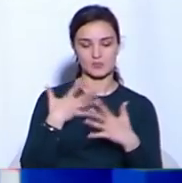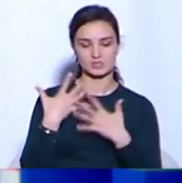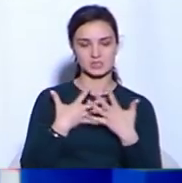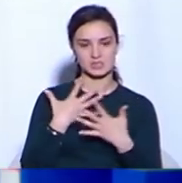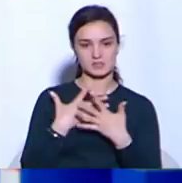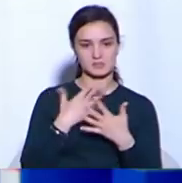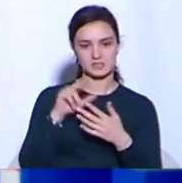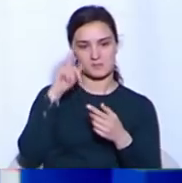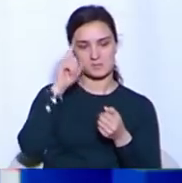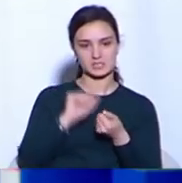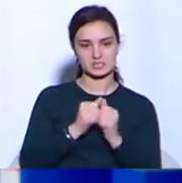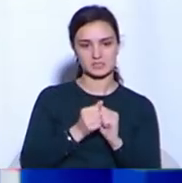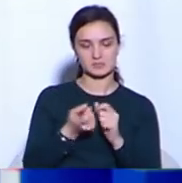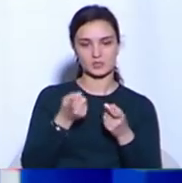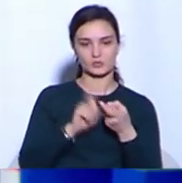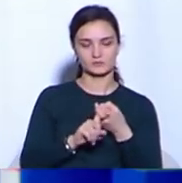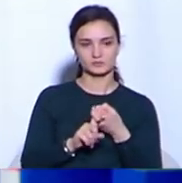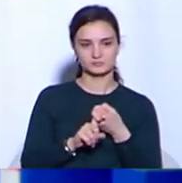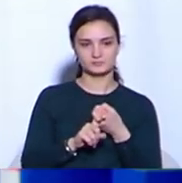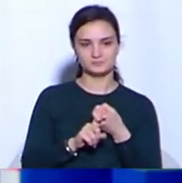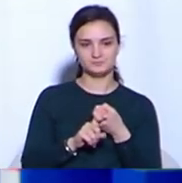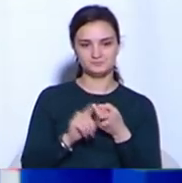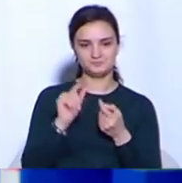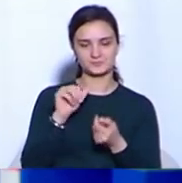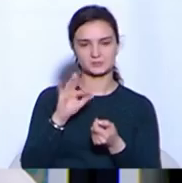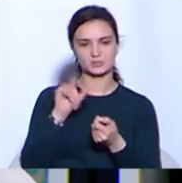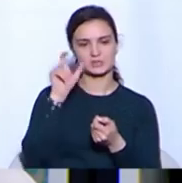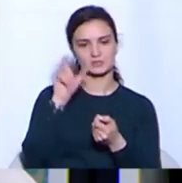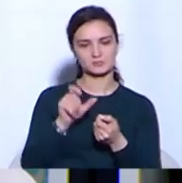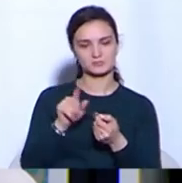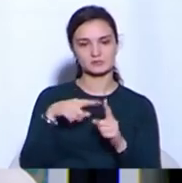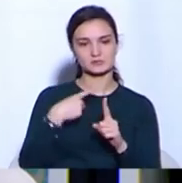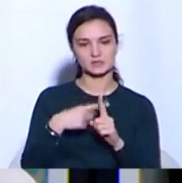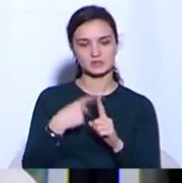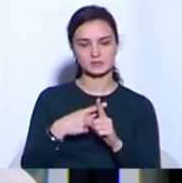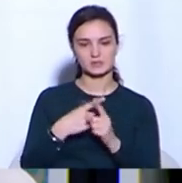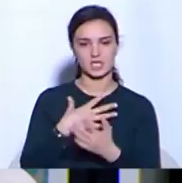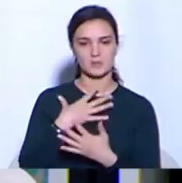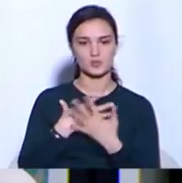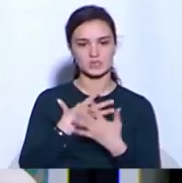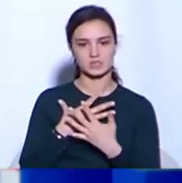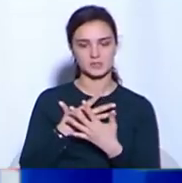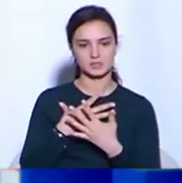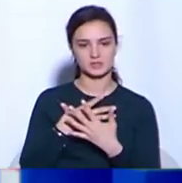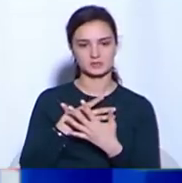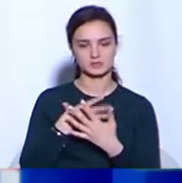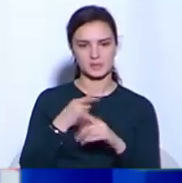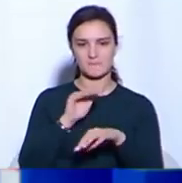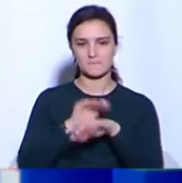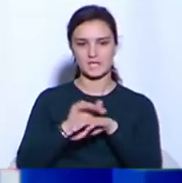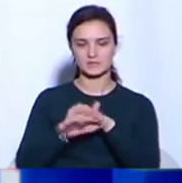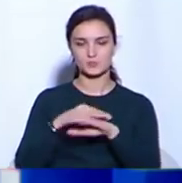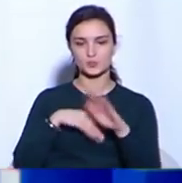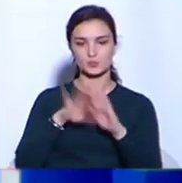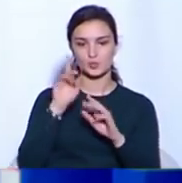ემოციები და მეხსიერებას მას დაუკავშირეთ. დამნა, ადამიანი დადებით ემოციებთან ასოცირებულ ფაქტებს